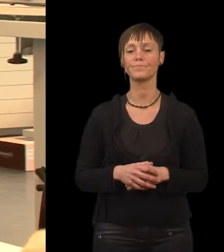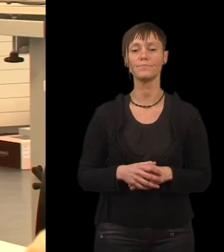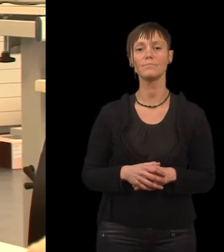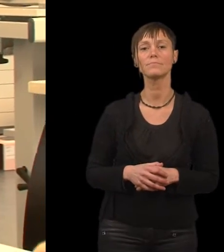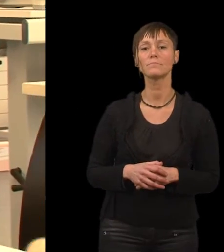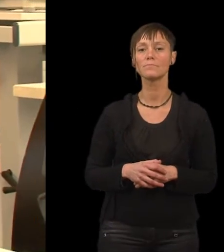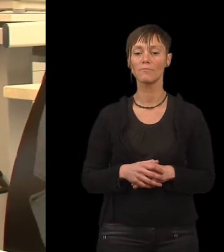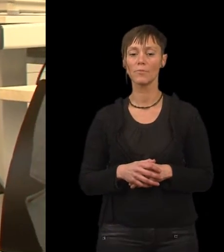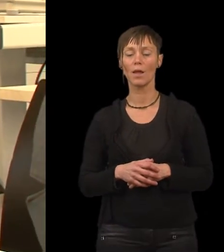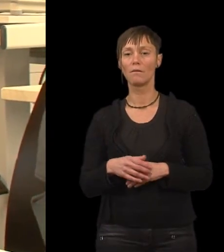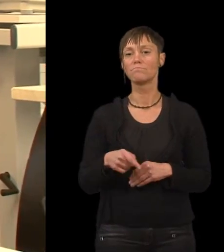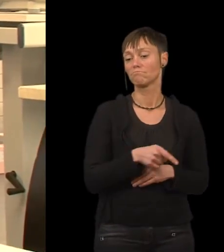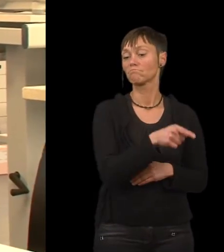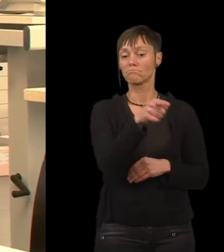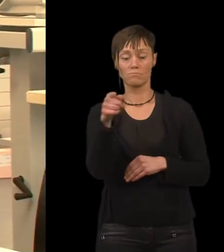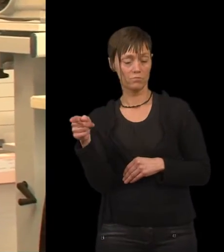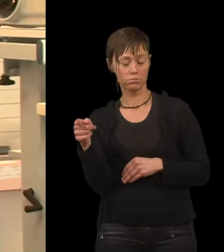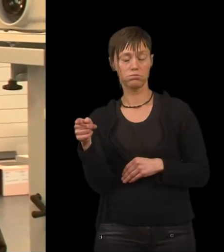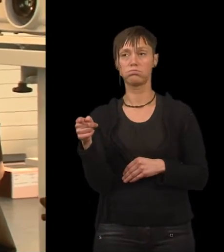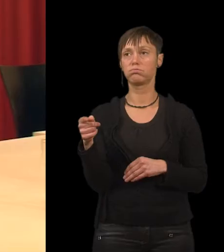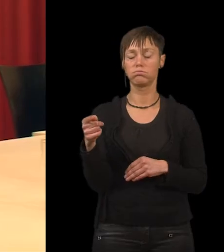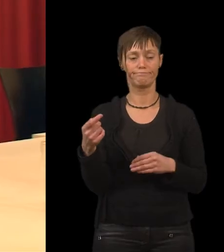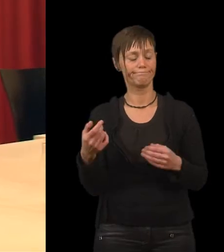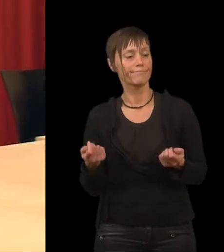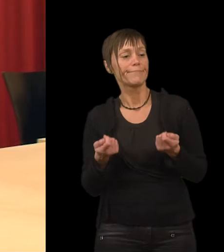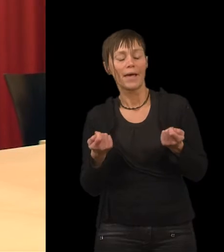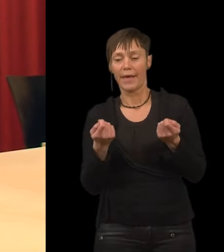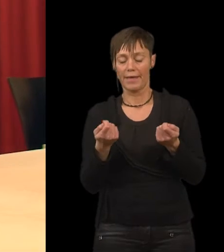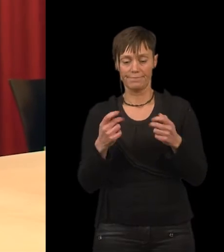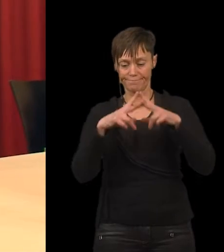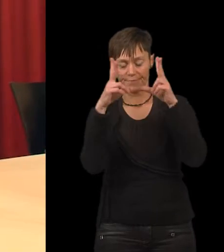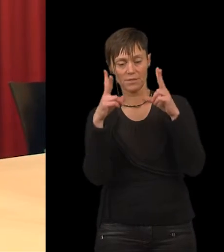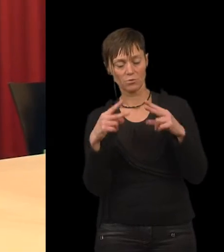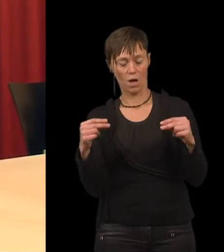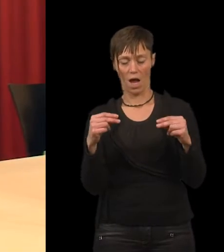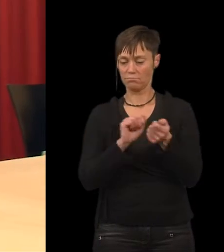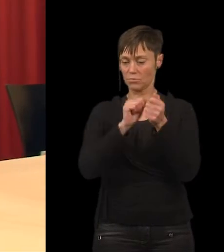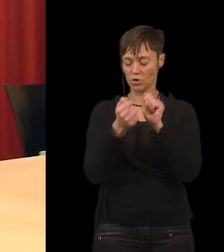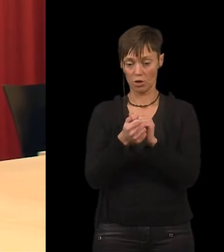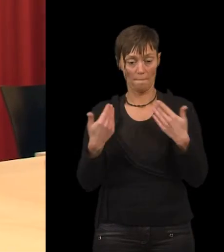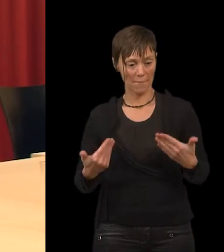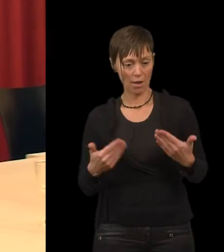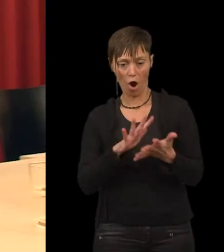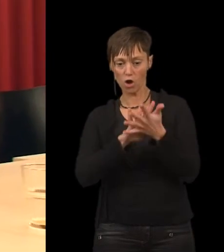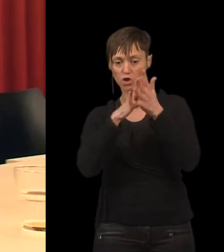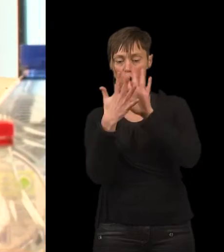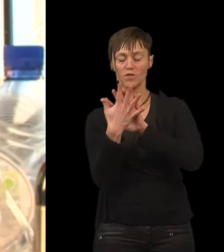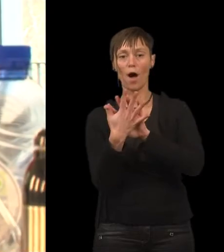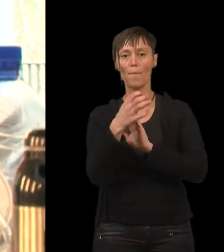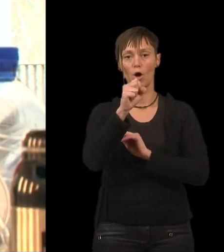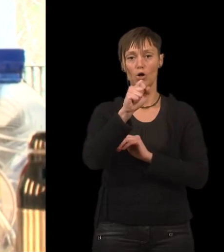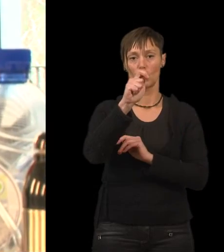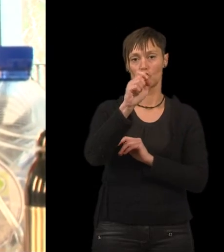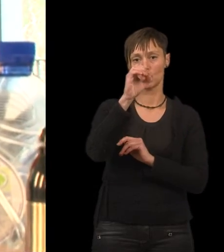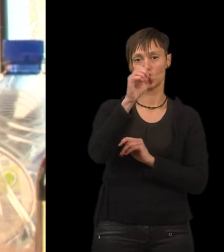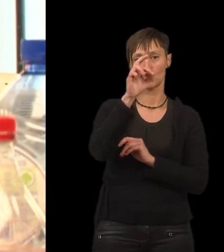réactions, on a retravaillé le scénario qui a été transformé en storyboard. Oula. Ça